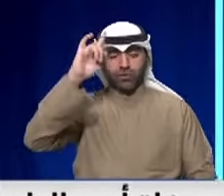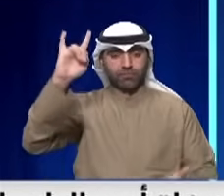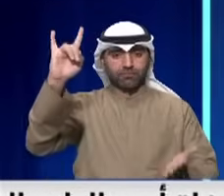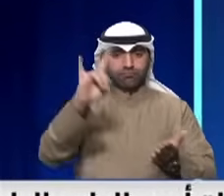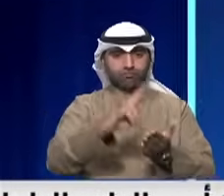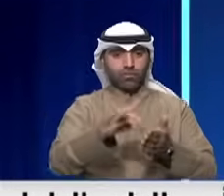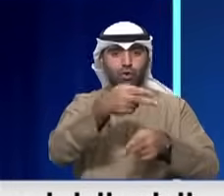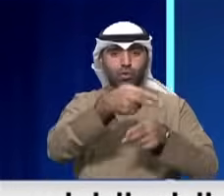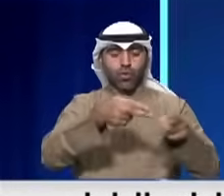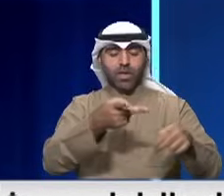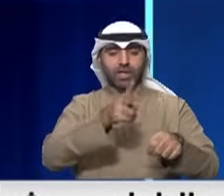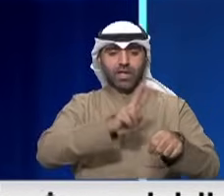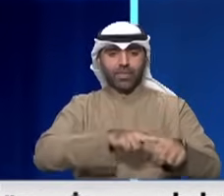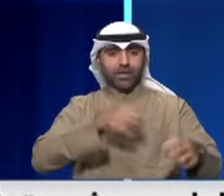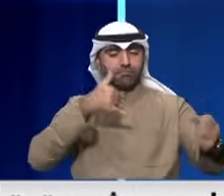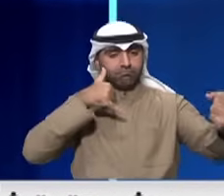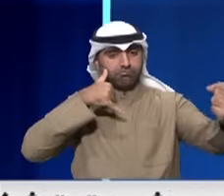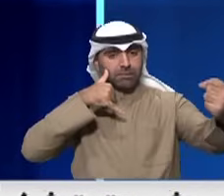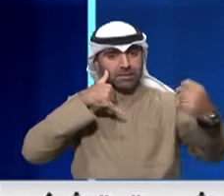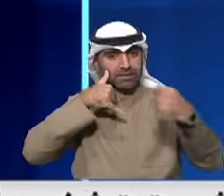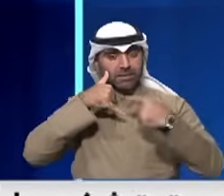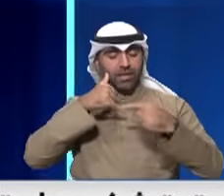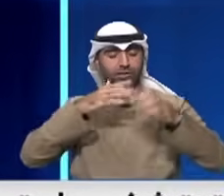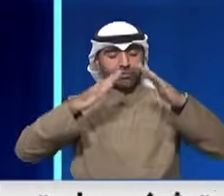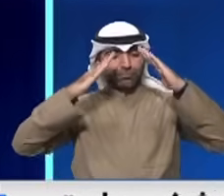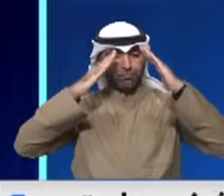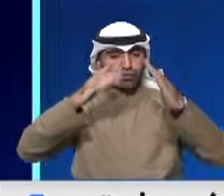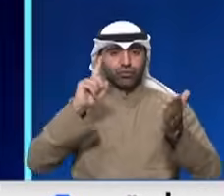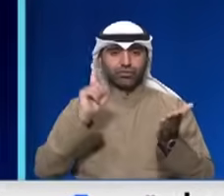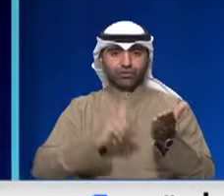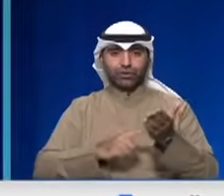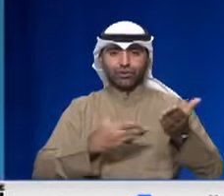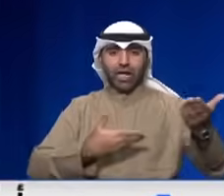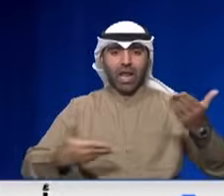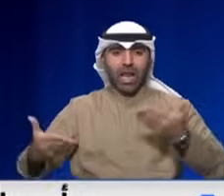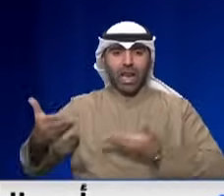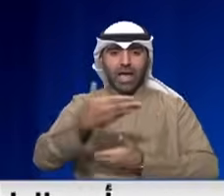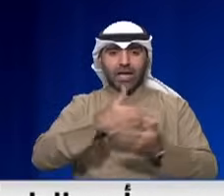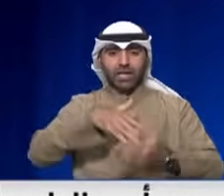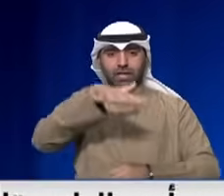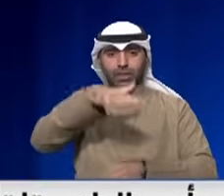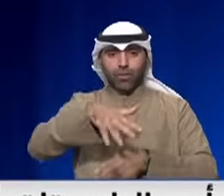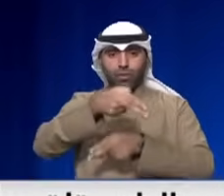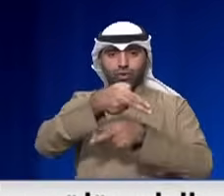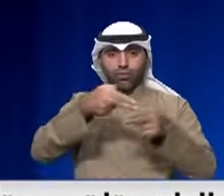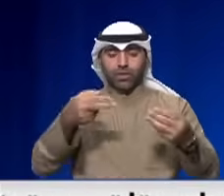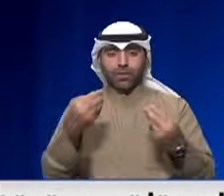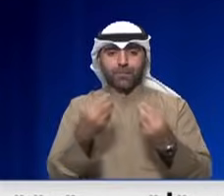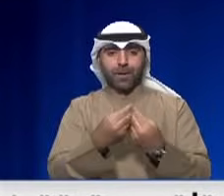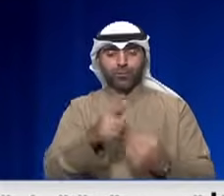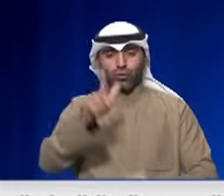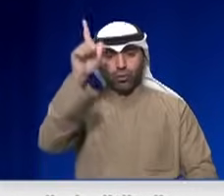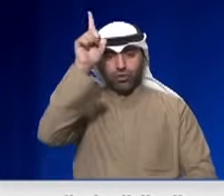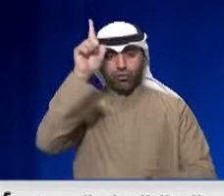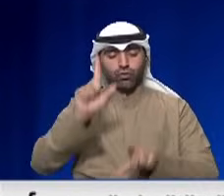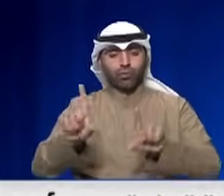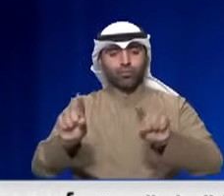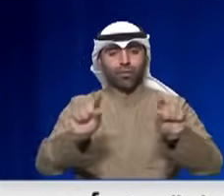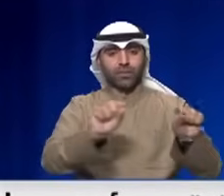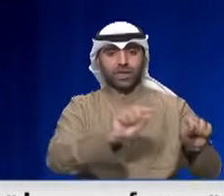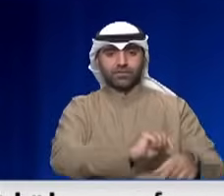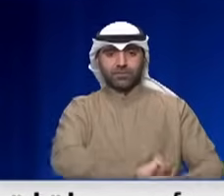بهذا المصاب الجلل وهو ما يجسد عمق العلاقات الثنائيه الوثيقه بين البلدين والشعبين